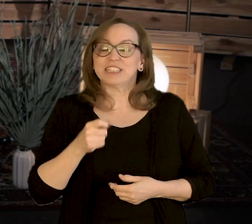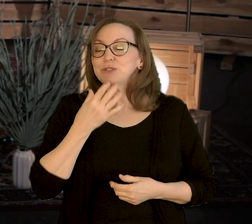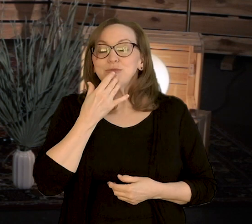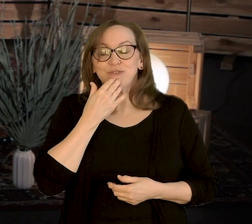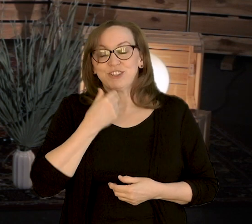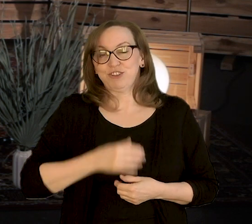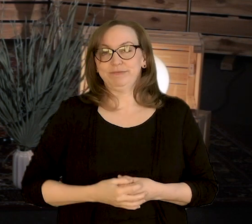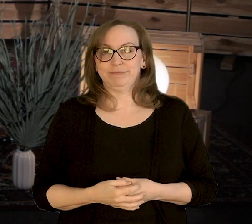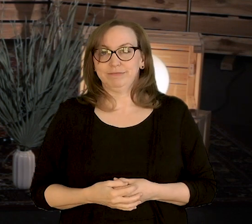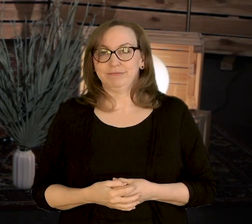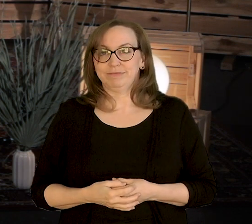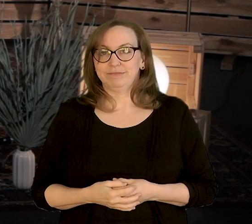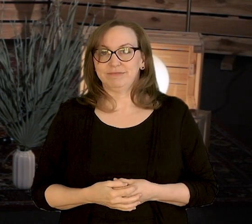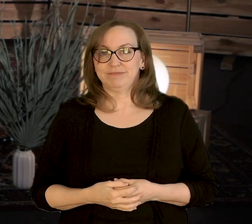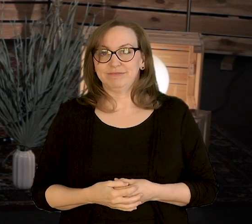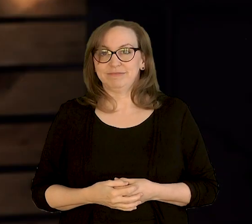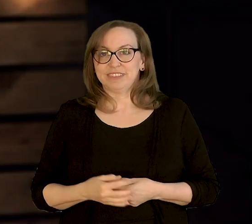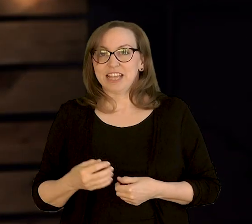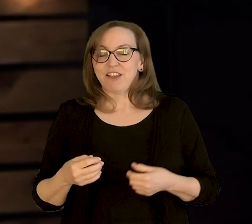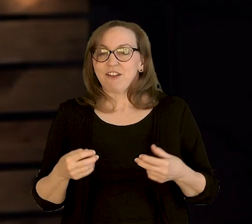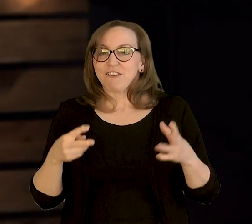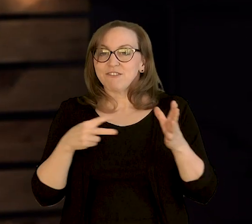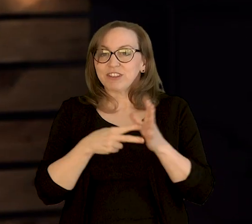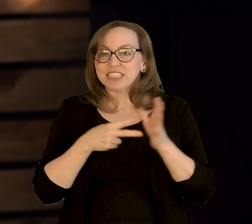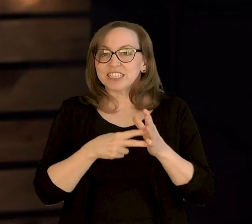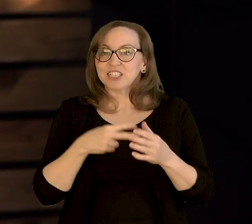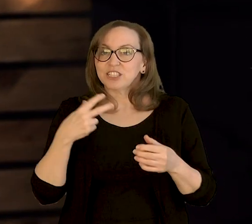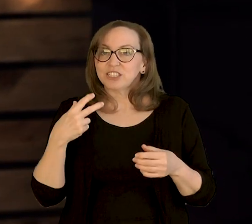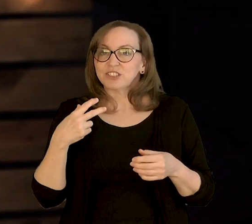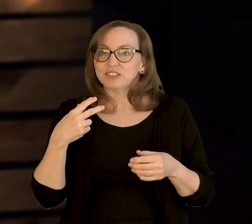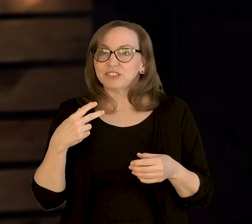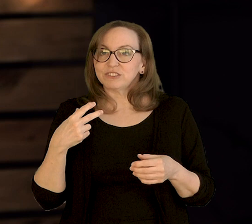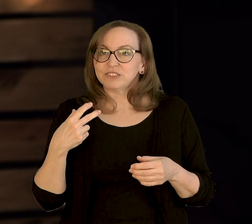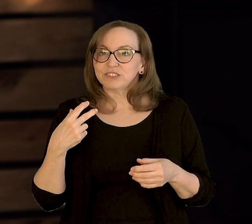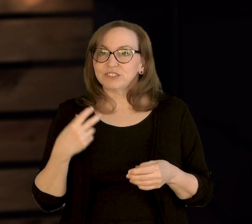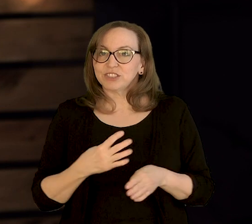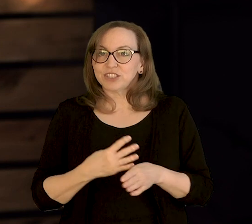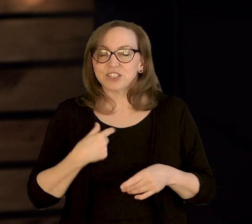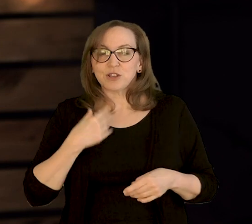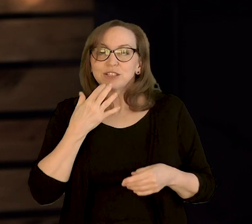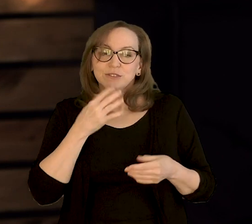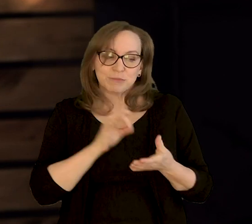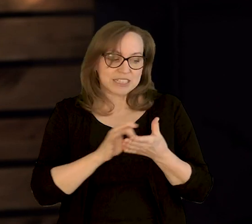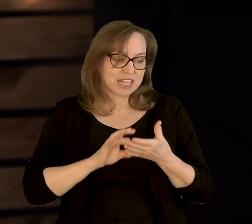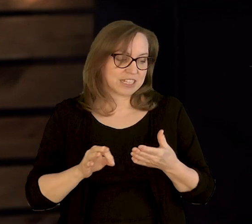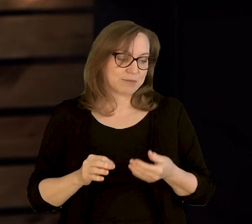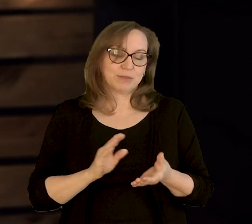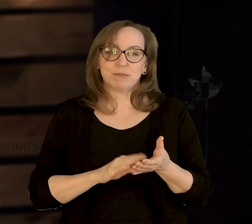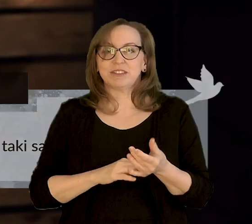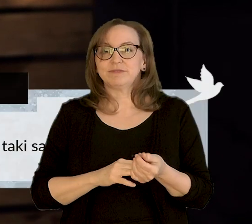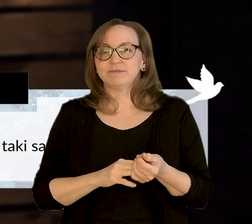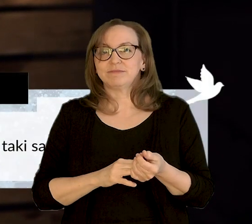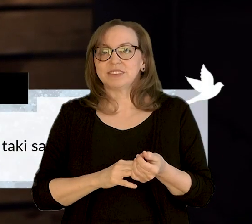mówił. Werset 40 przedstawia nam jego wypowiedź. Drugi